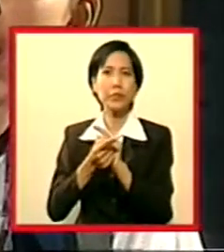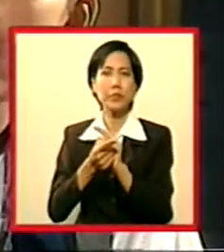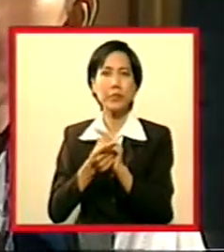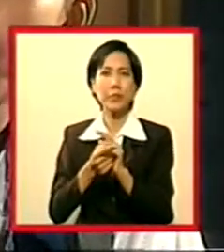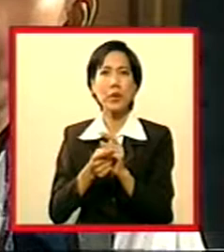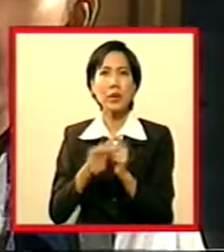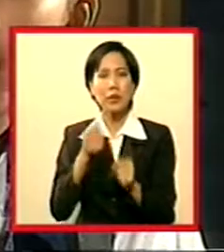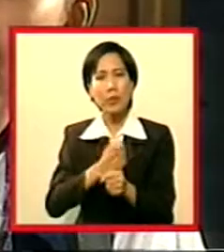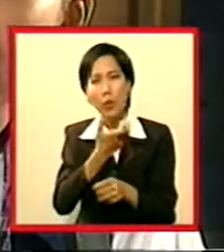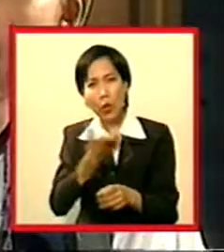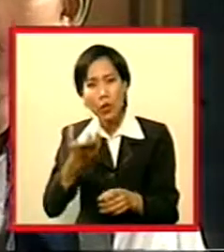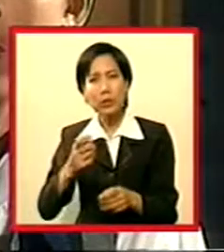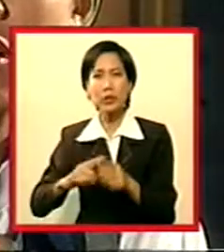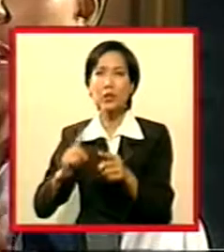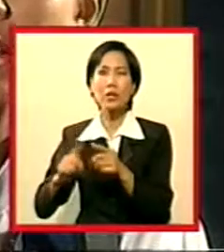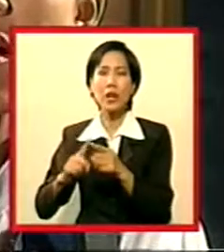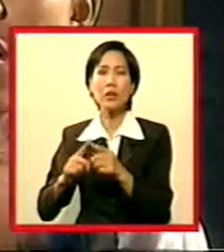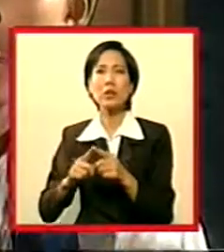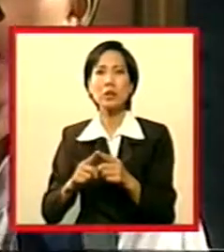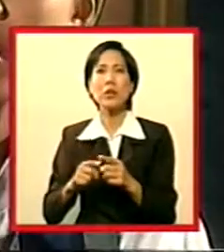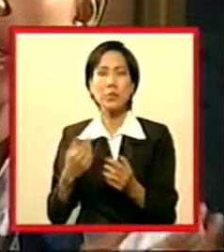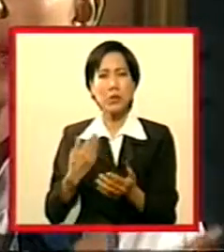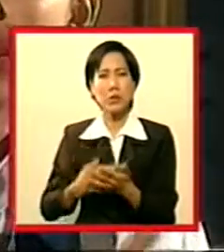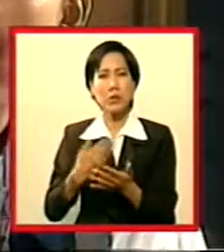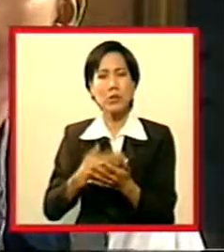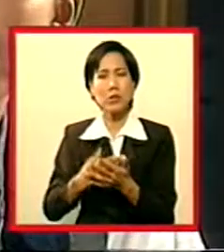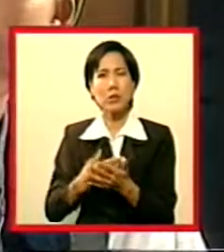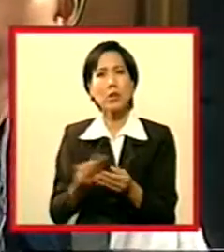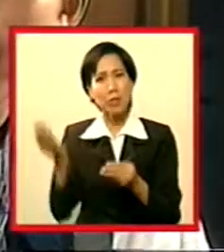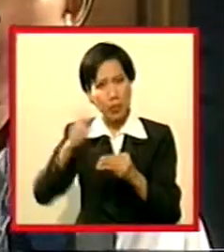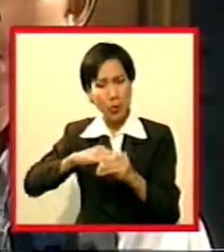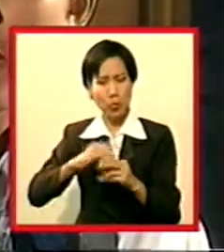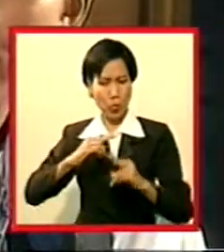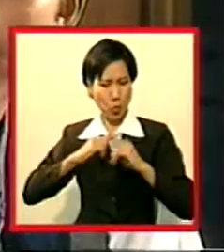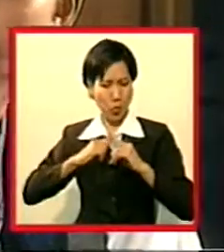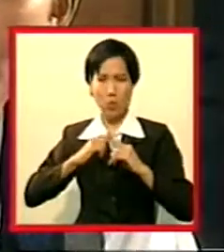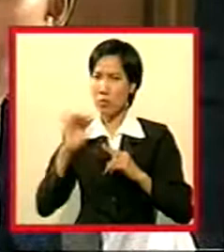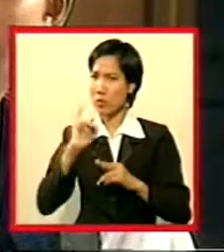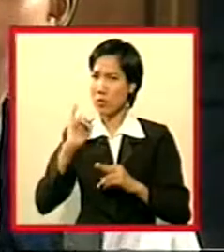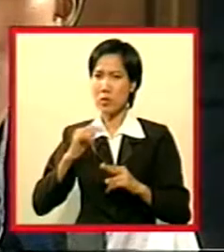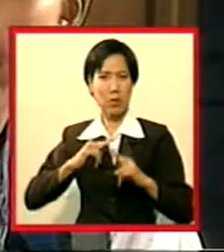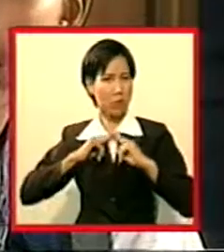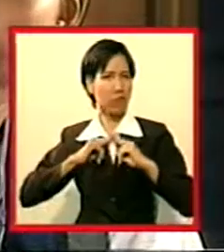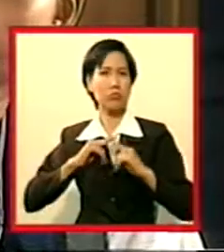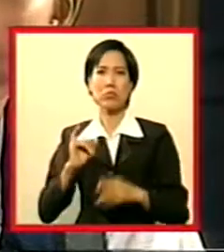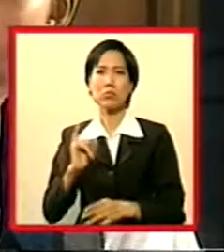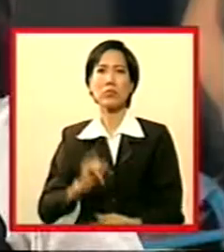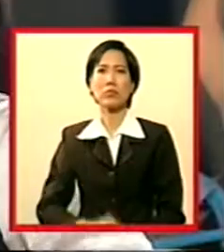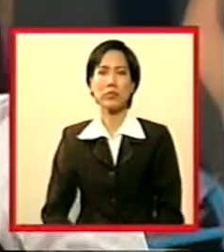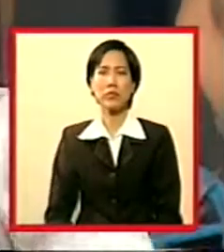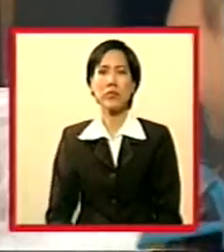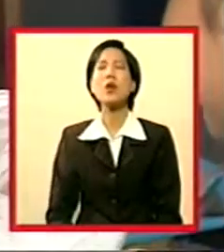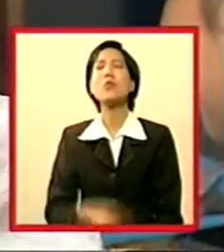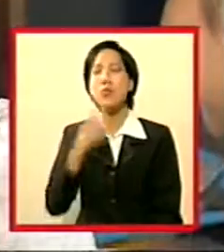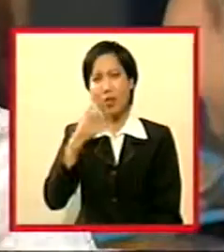าผลิตภัณฑ์อื่นของฟักทองเพื่อเขาจะได้มีรายได้เพิ่มขึ้นไงไม่ใช่เอามาไว้คนเดียวเห็นแก่ตัวนะ น